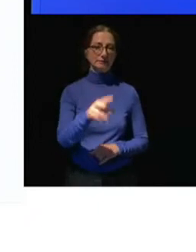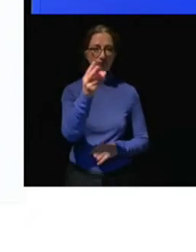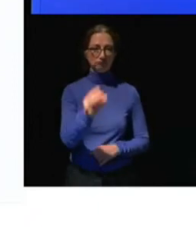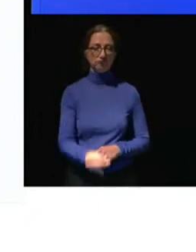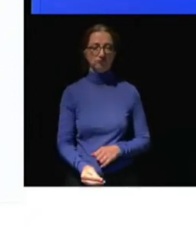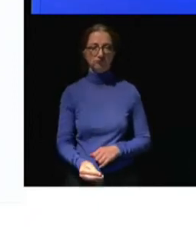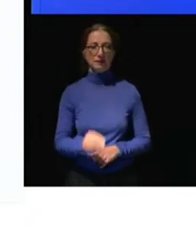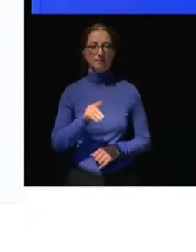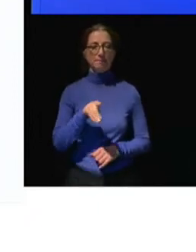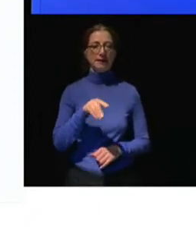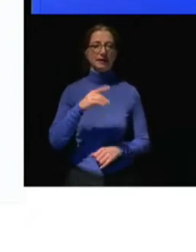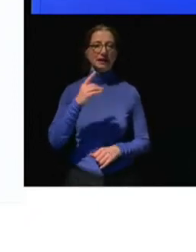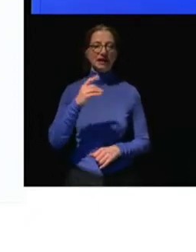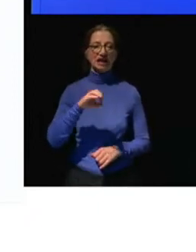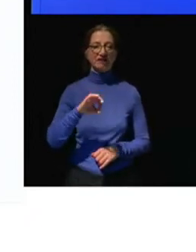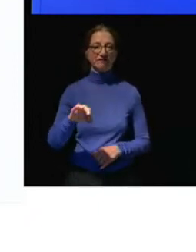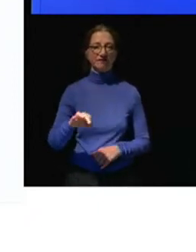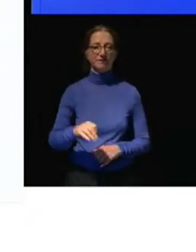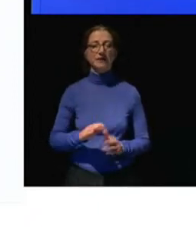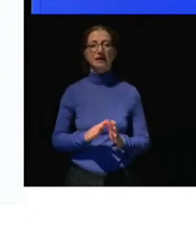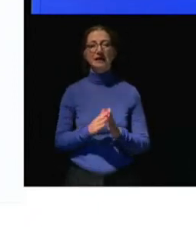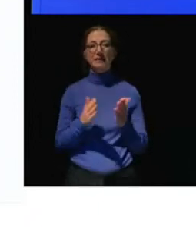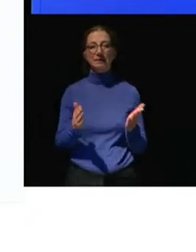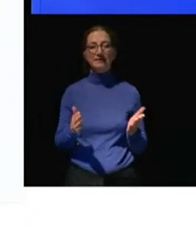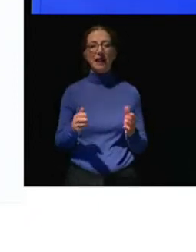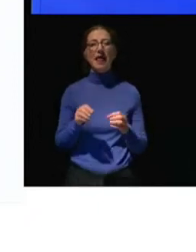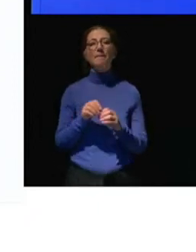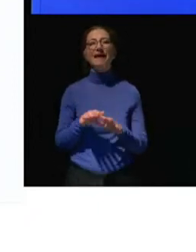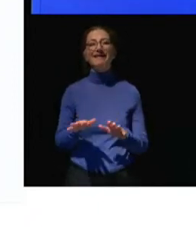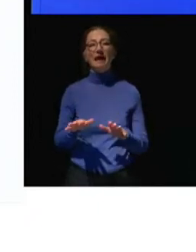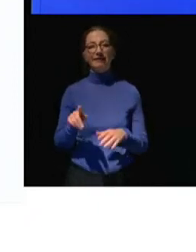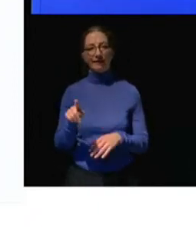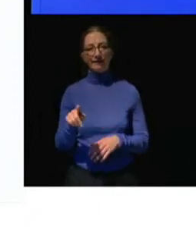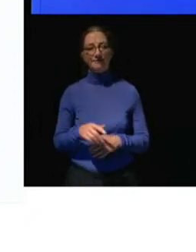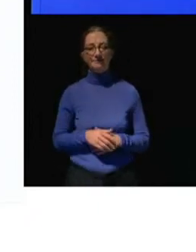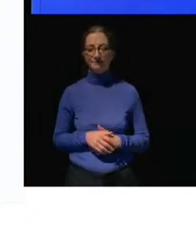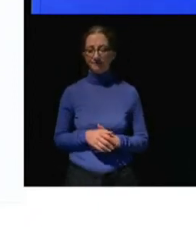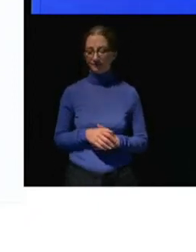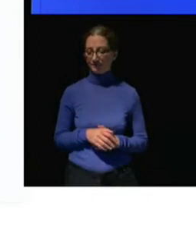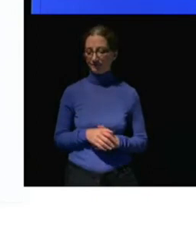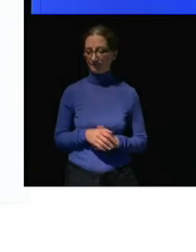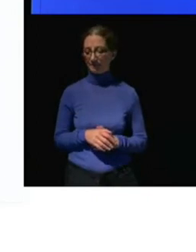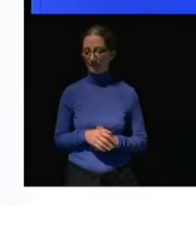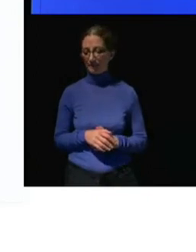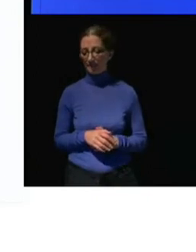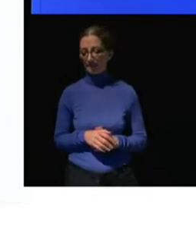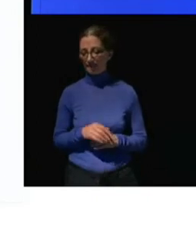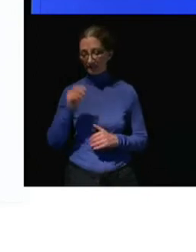herunterzuladen ist als PDF unter dem Kapitel Mediathek zum Beispiel.